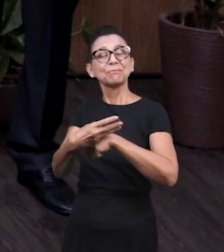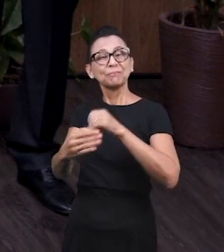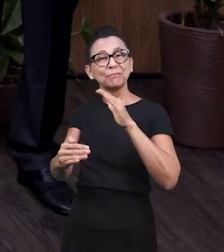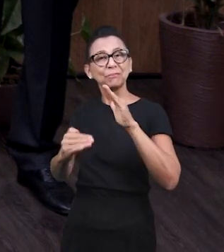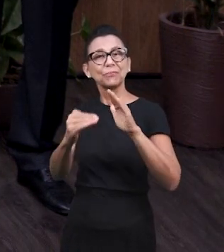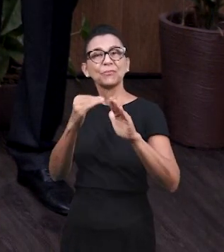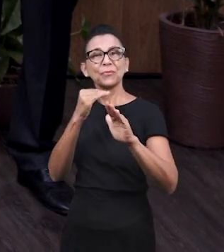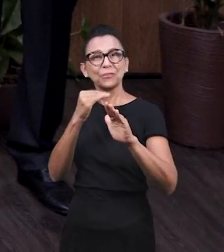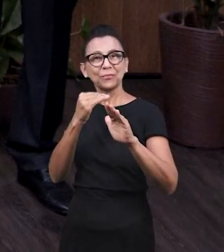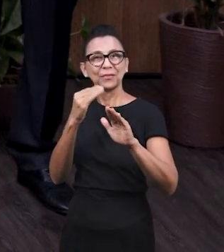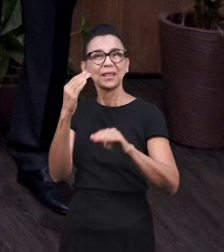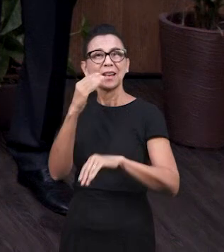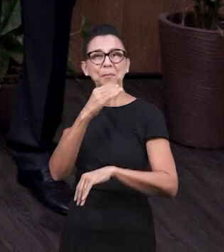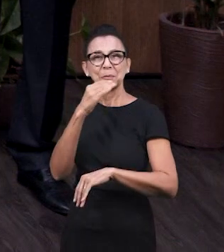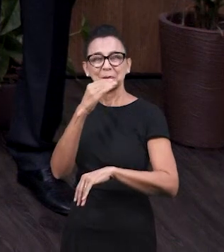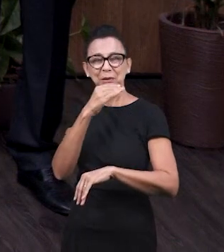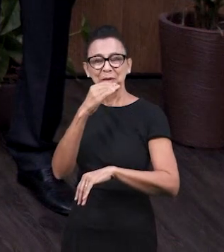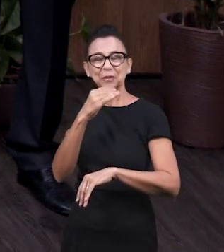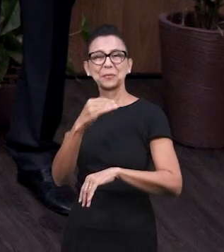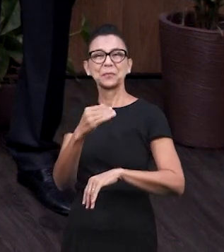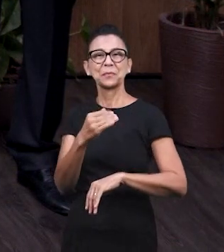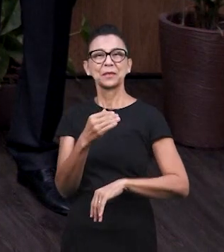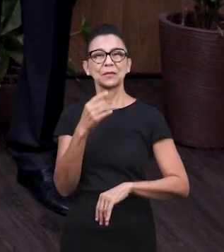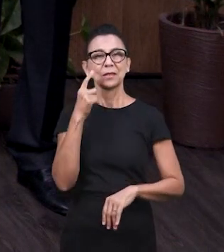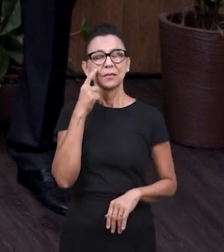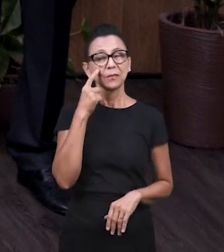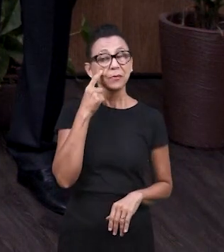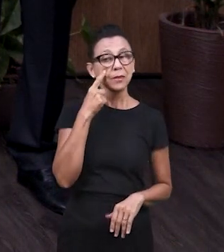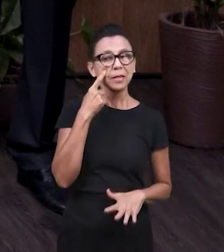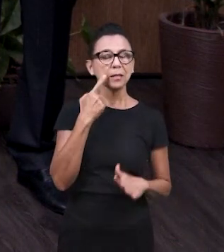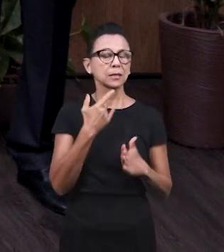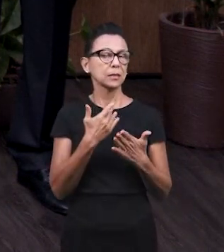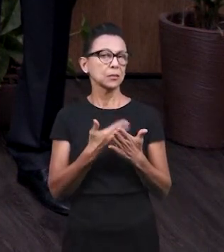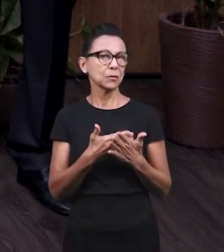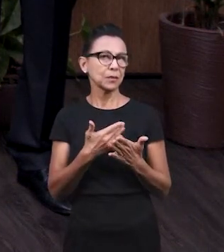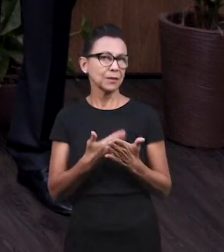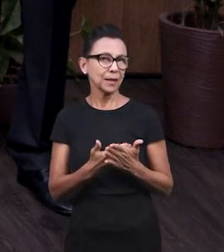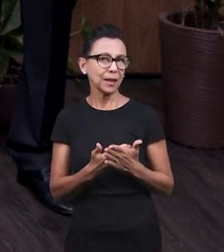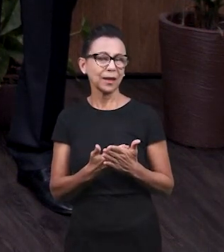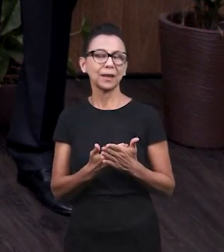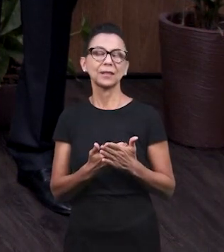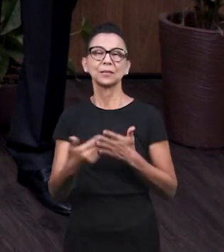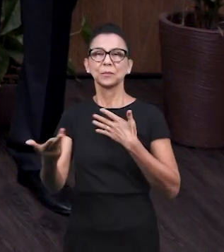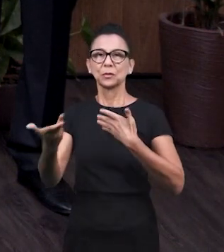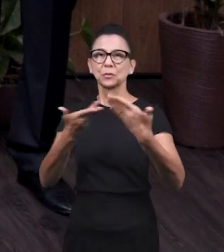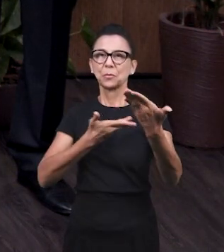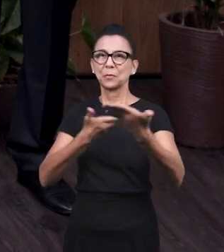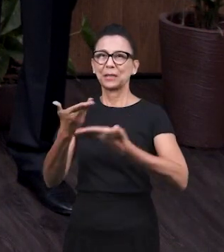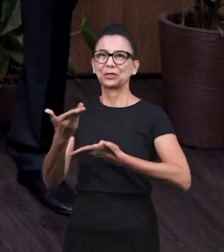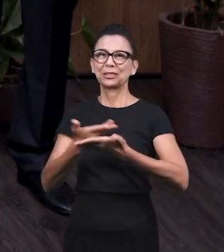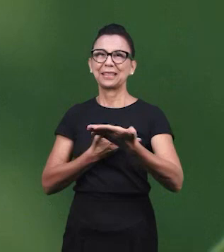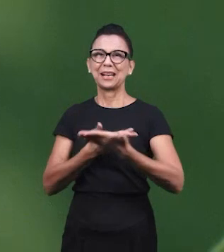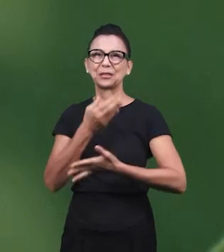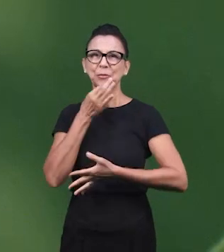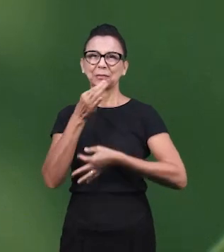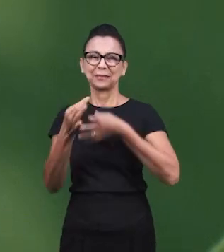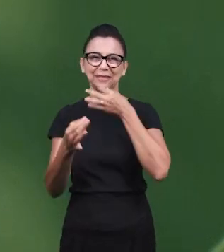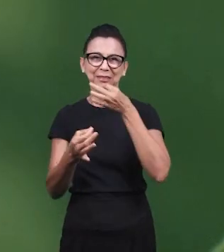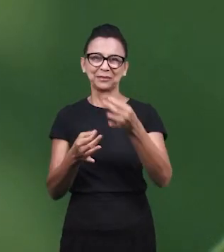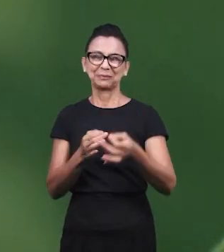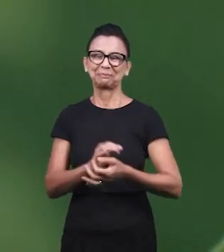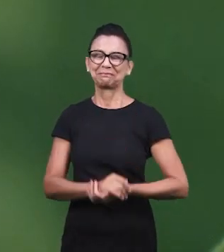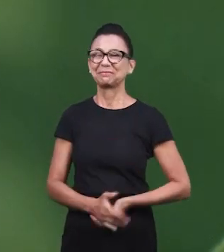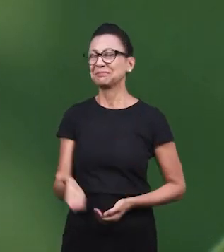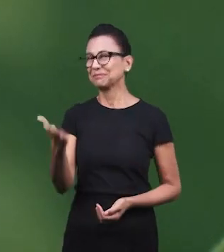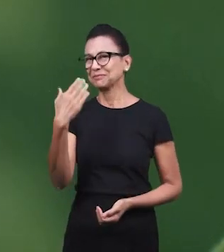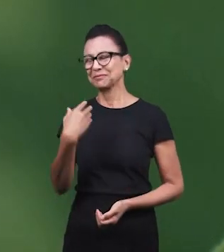que vous puissiez étudier et envoyer votre commentaire. Participez.